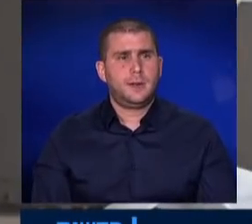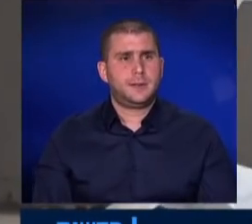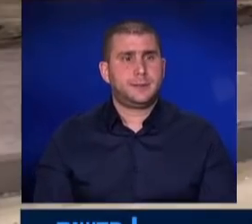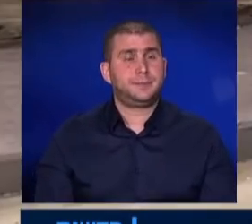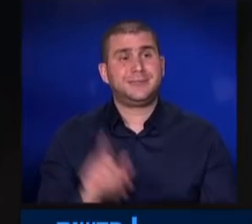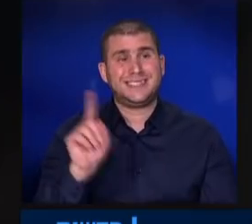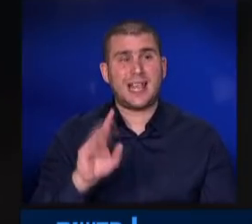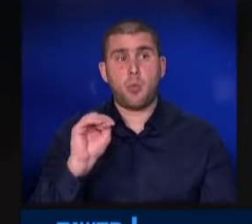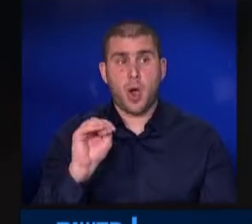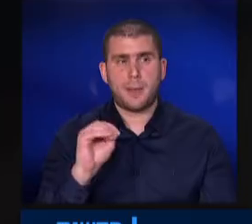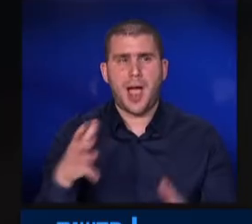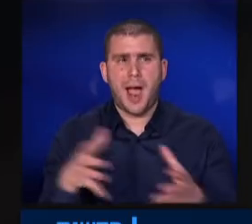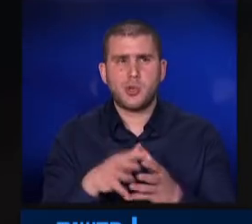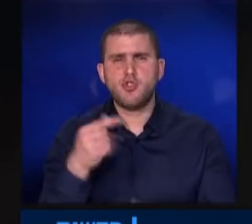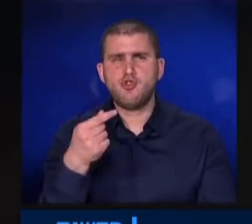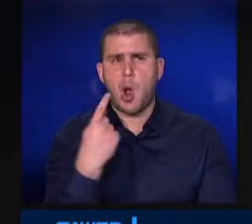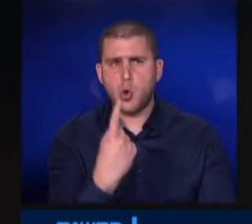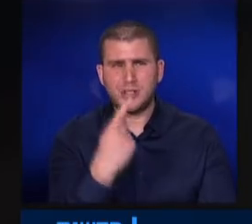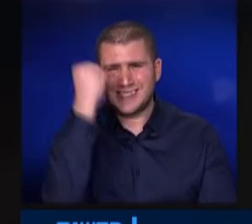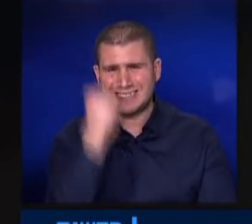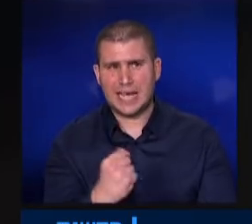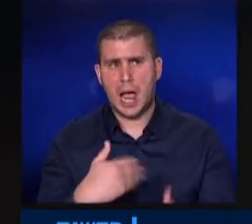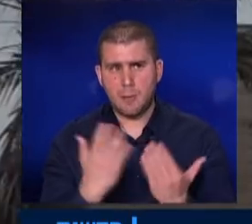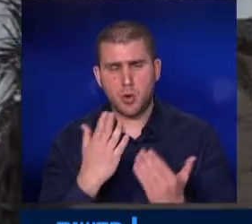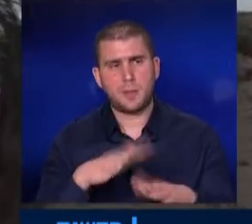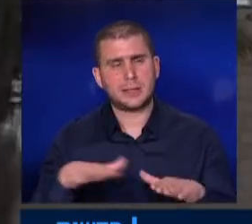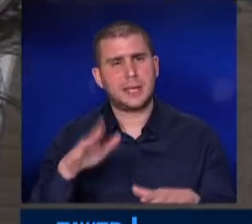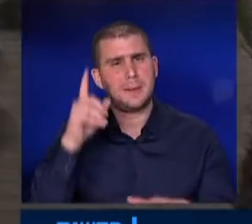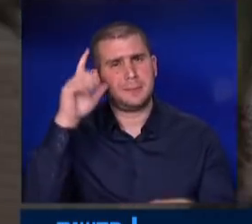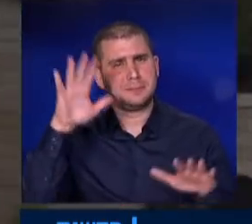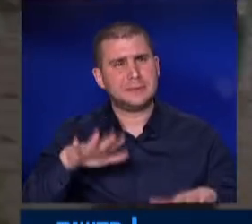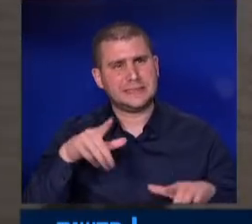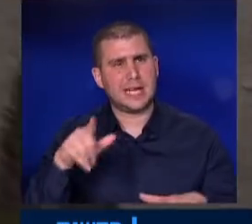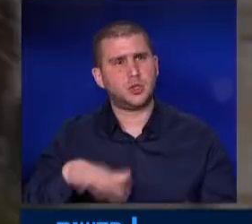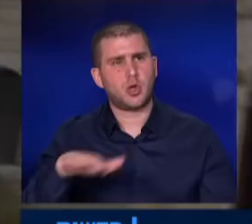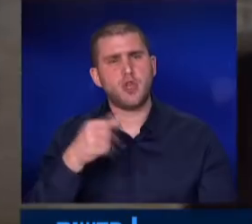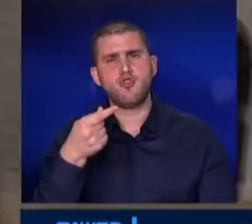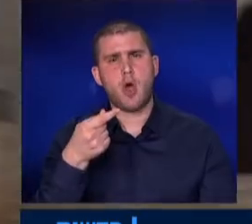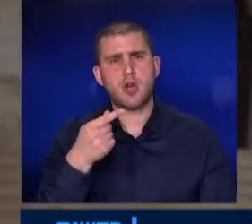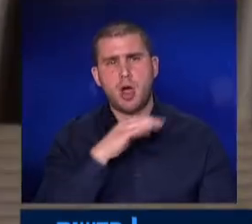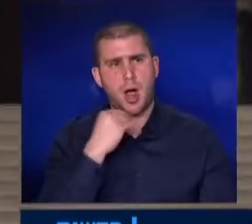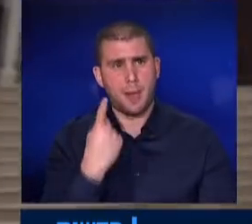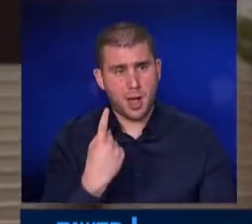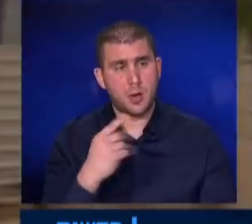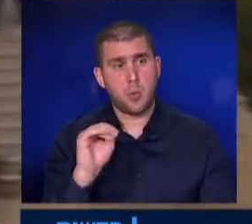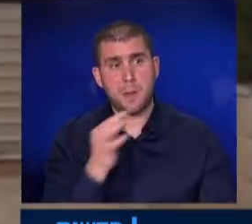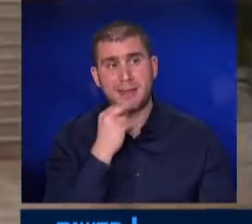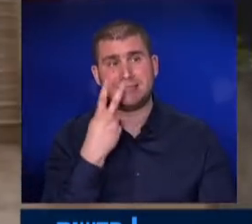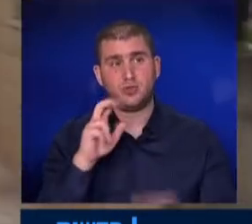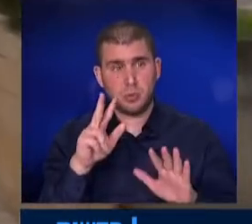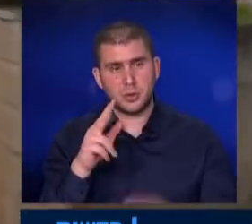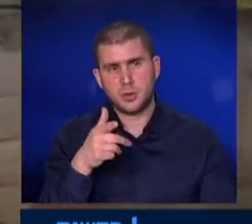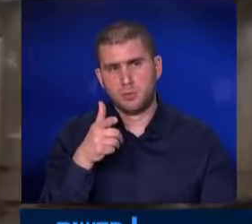זייד מוגרבי מחמולה ג'רושי נרצח הבוקר בחצר מסגד בשכונת ג'ואריש ברמלה. מוגרבי, בן